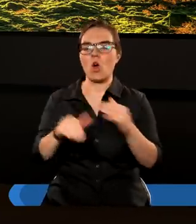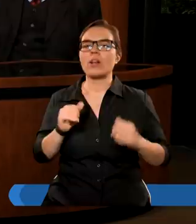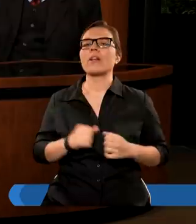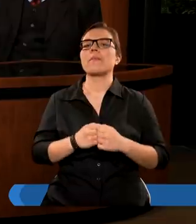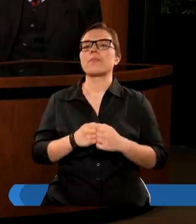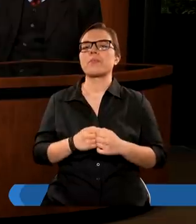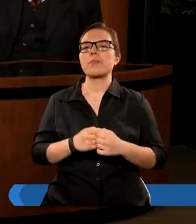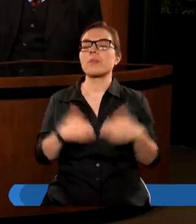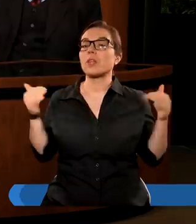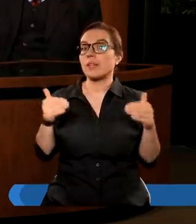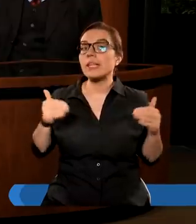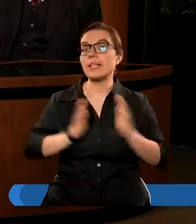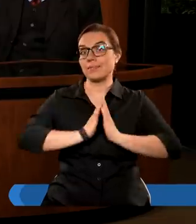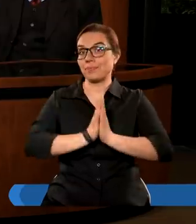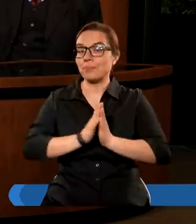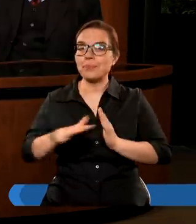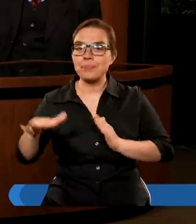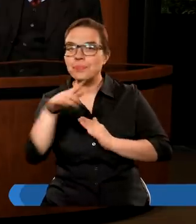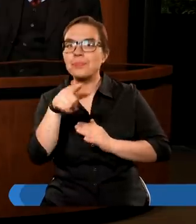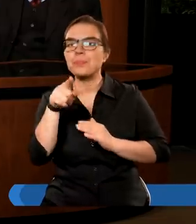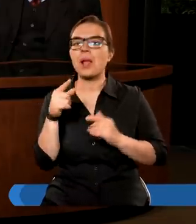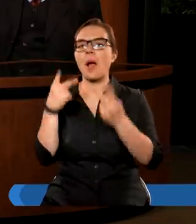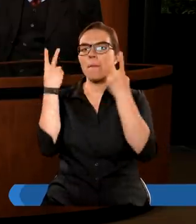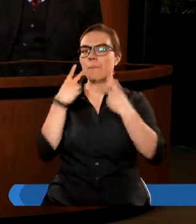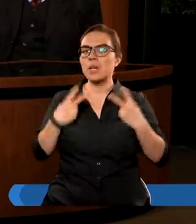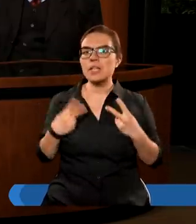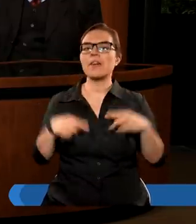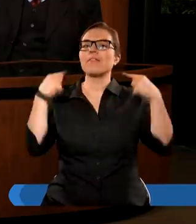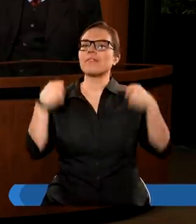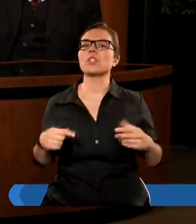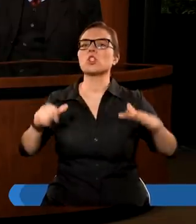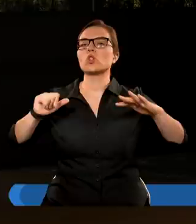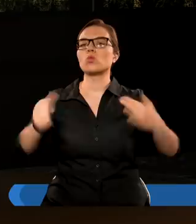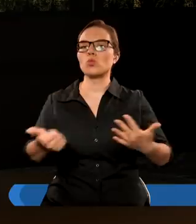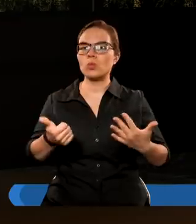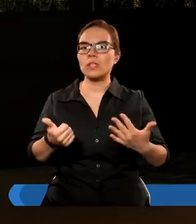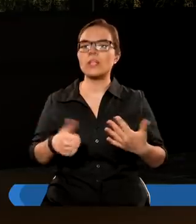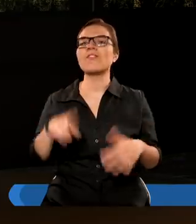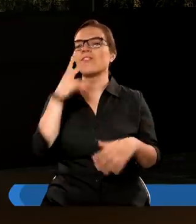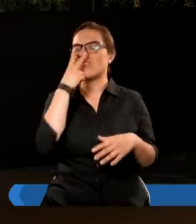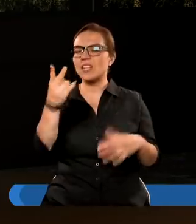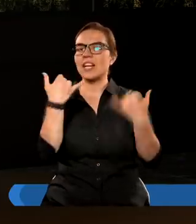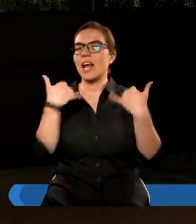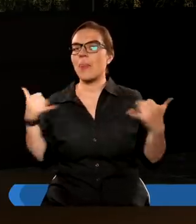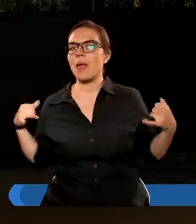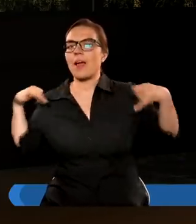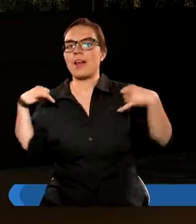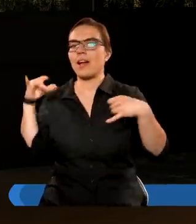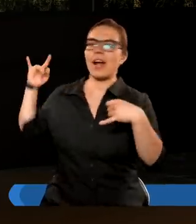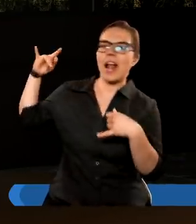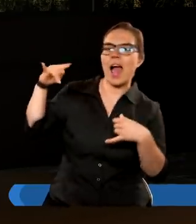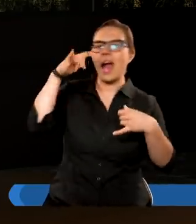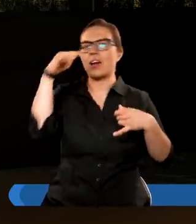Może poprosiłbym o przeczytanie wiersza szóstego. I widziałem innego anioła